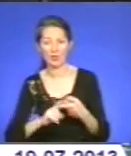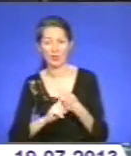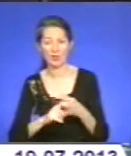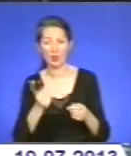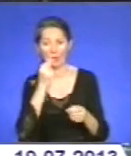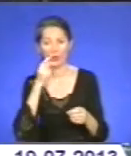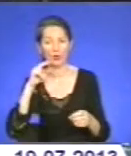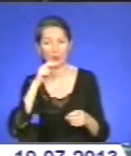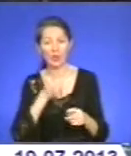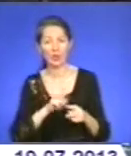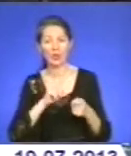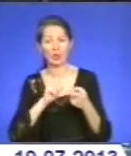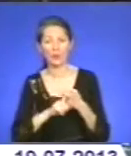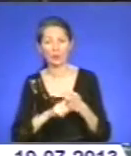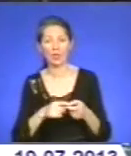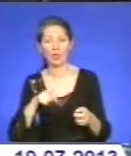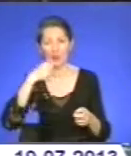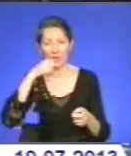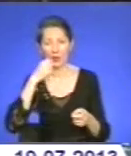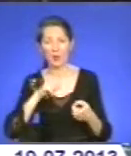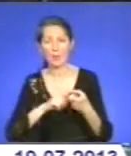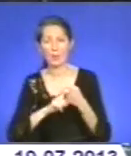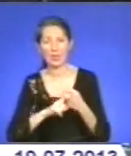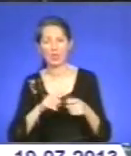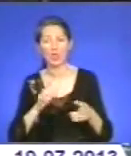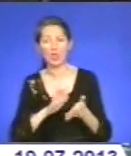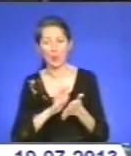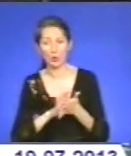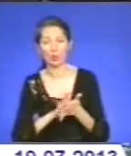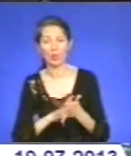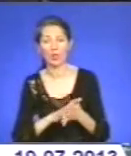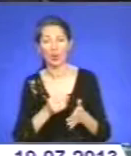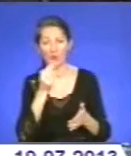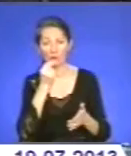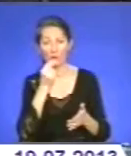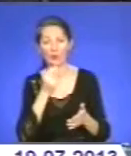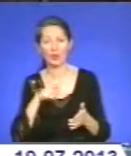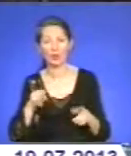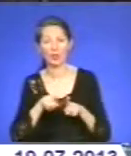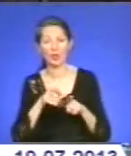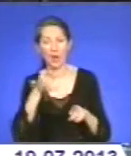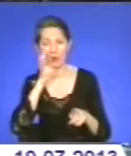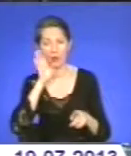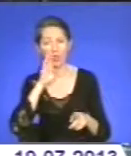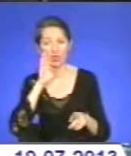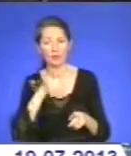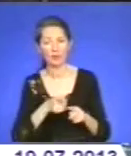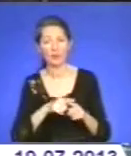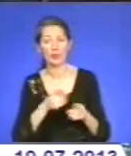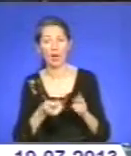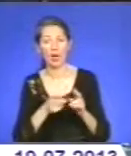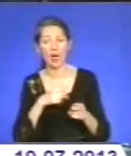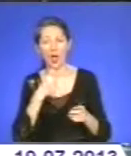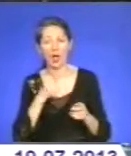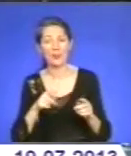з уживанням бактеріально забруднених продуктів харчування та питної води. Цьому передує порушення технології їх приготування